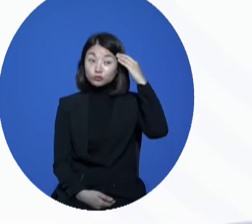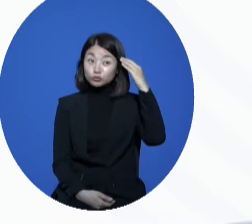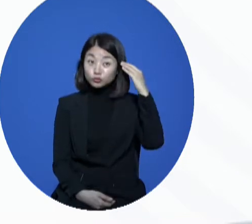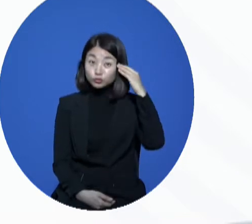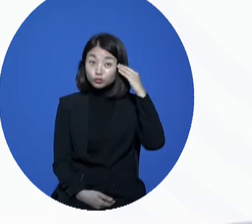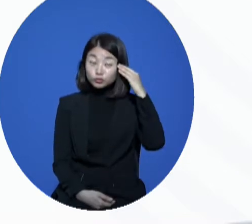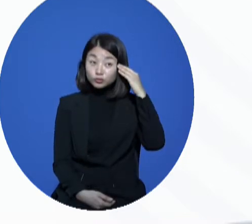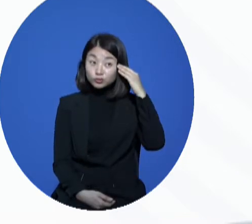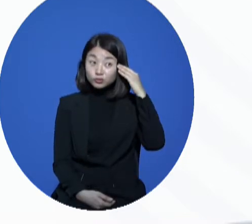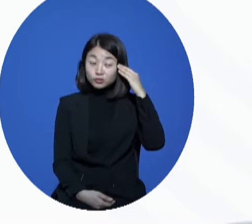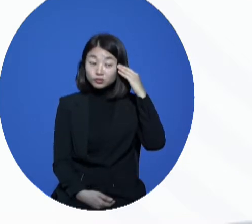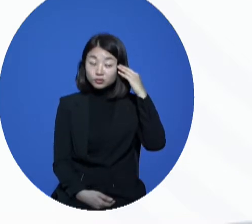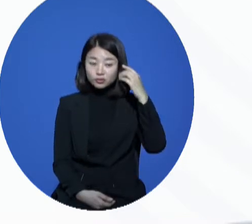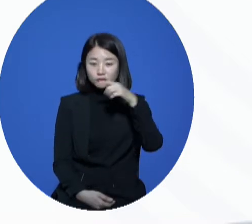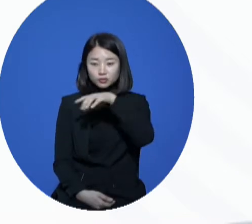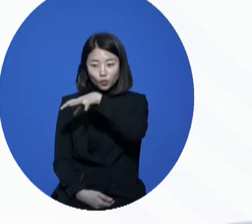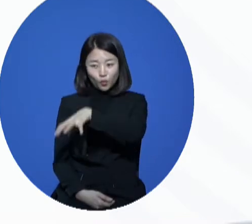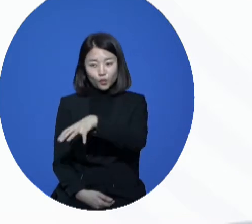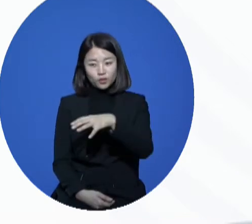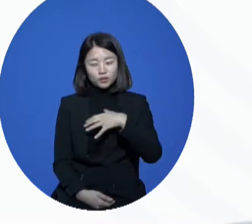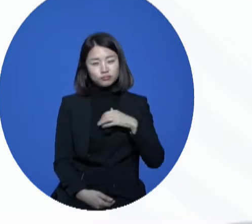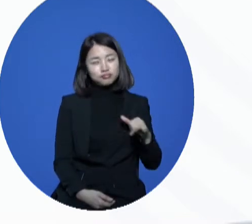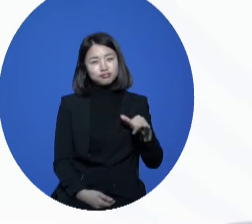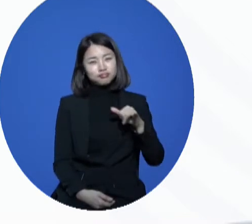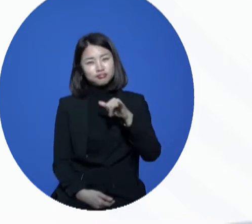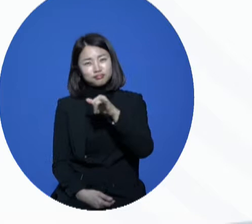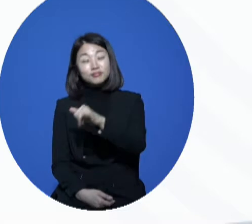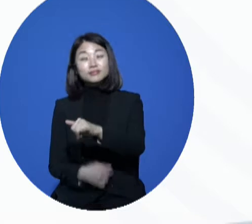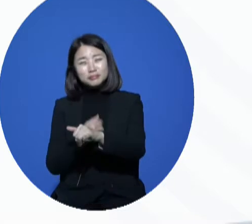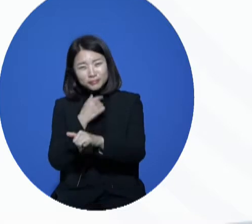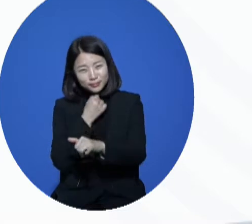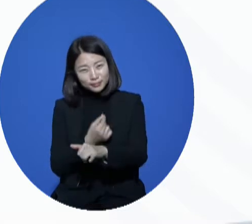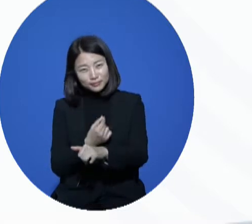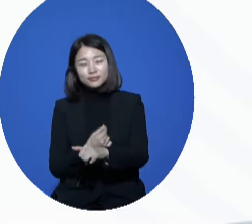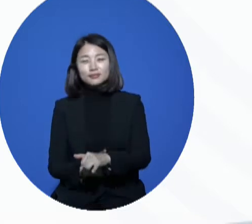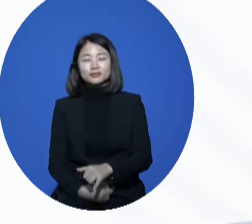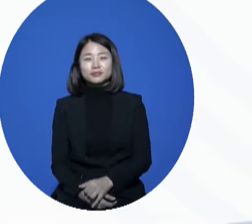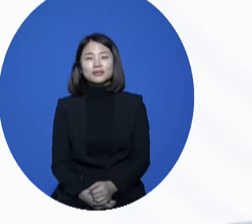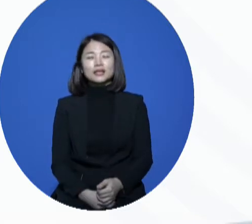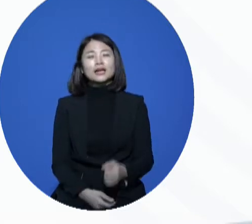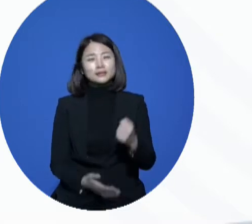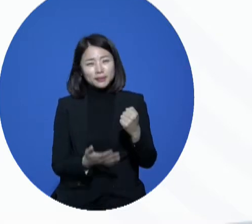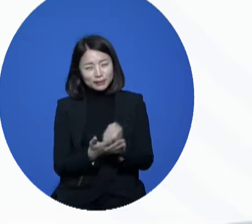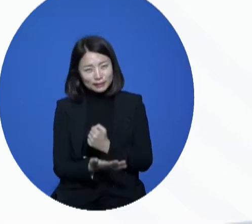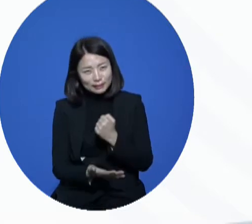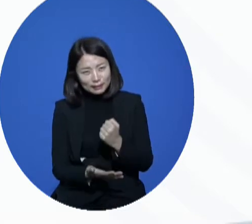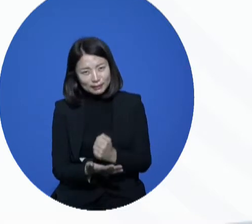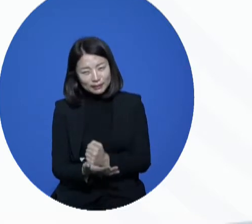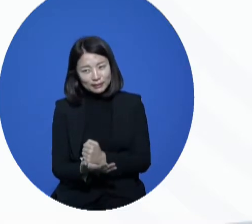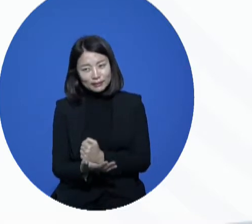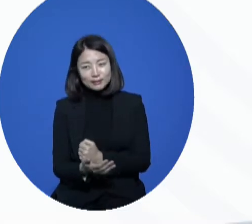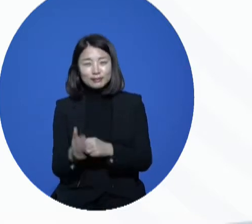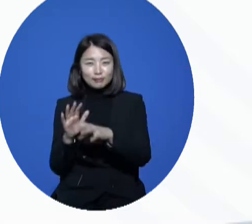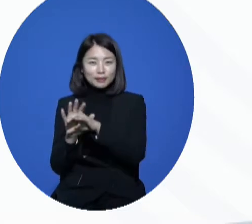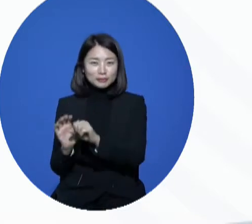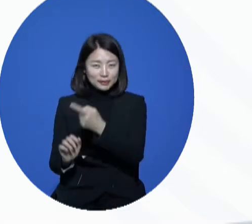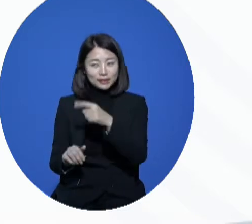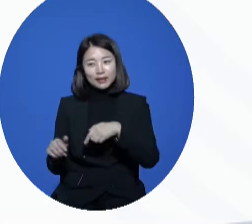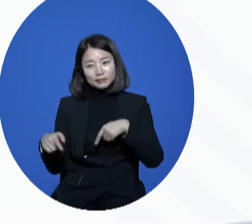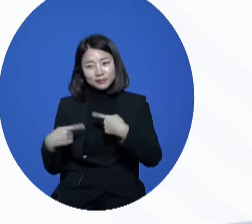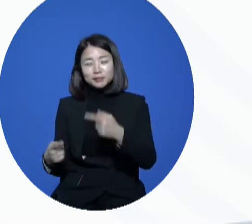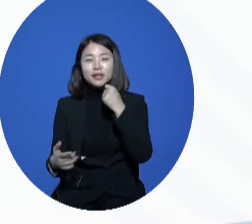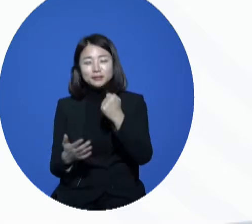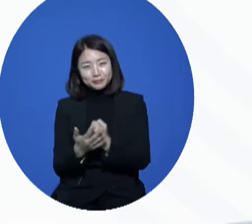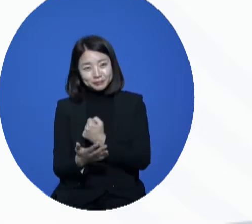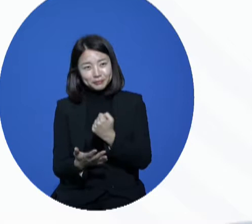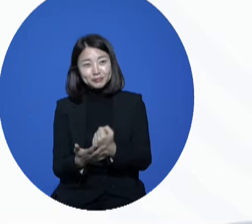한국에 사실 직접 방문했으면 좋았을 텐데요. 안타깝게도 그럴 수 없는 상황인 것